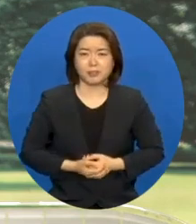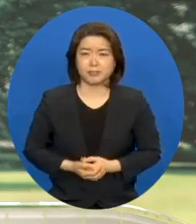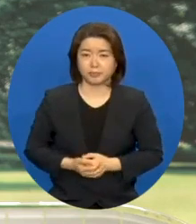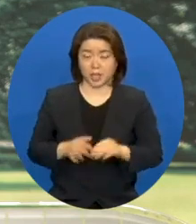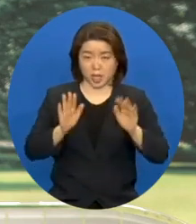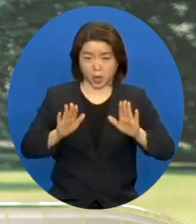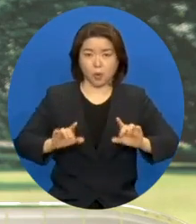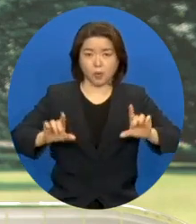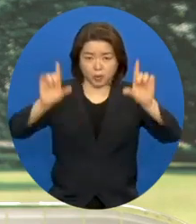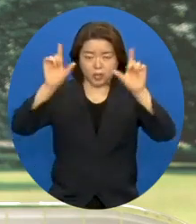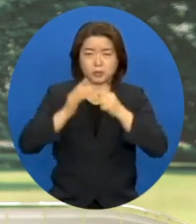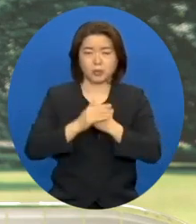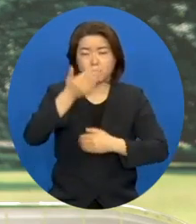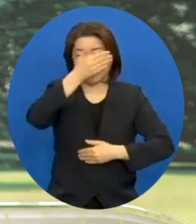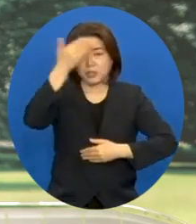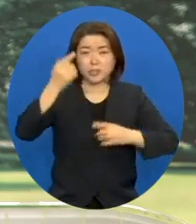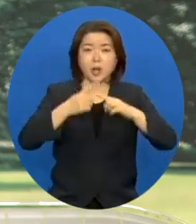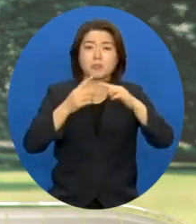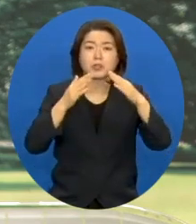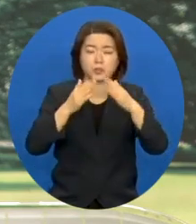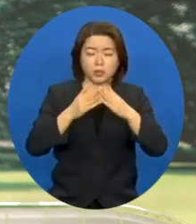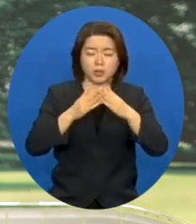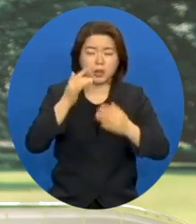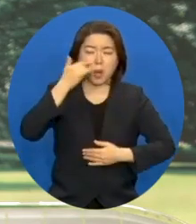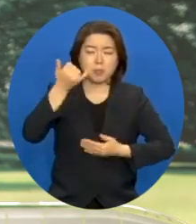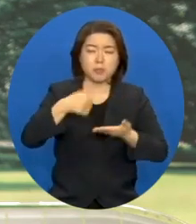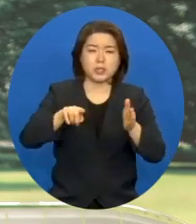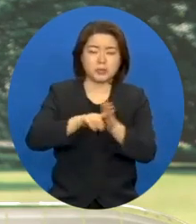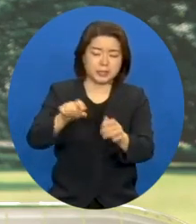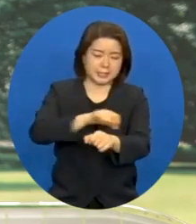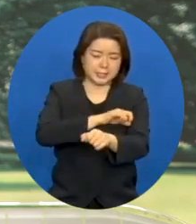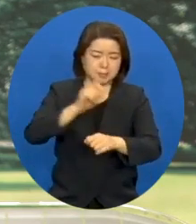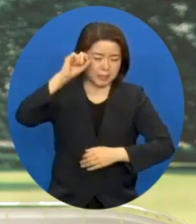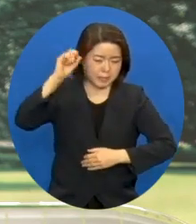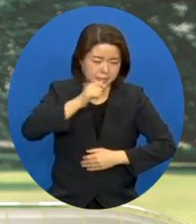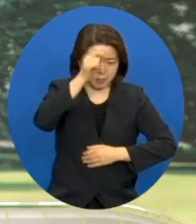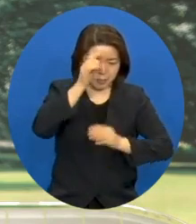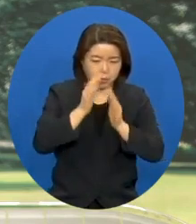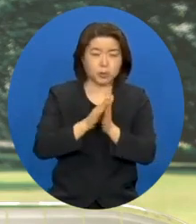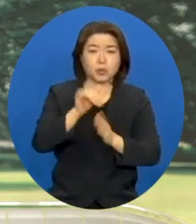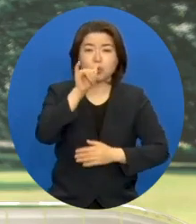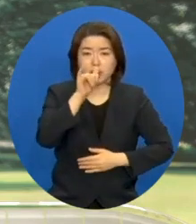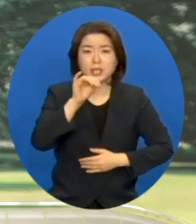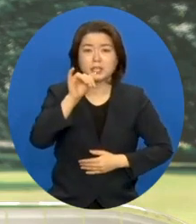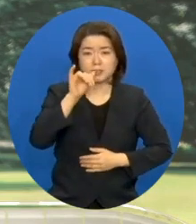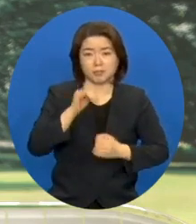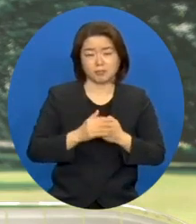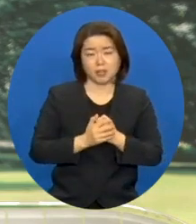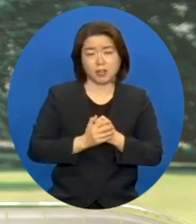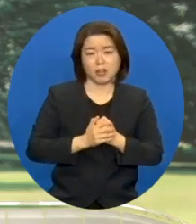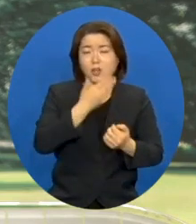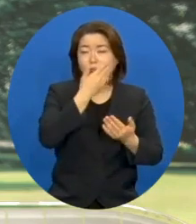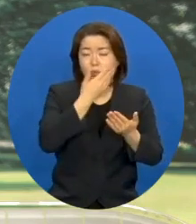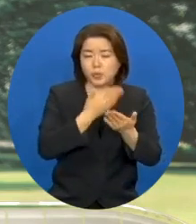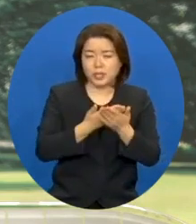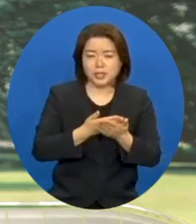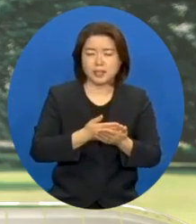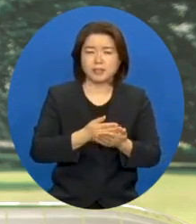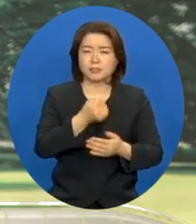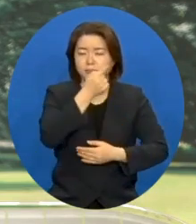올해도 젊은이 교회 부모님을 위한 특별 새벽기도에 열렸는데 참 귀한 간증들이